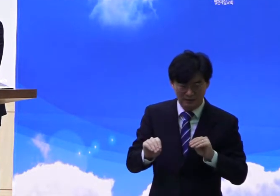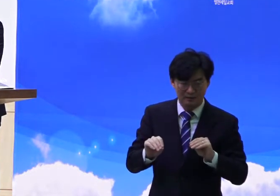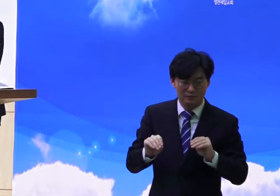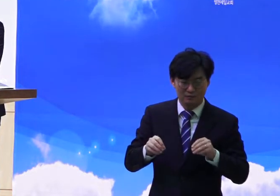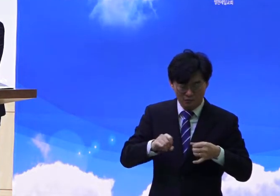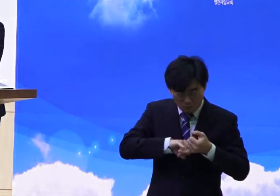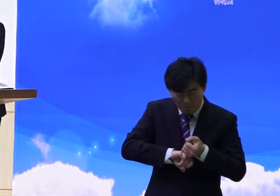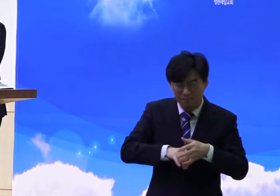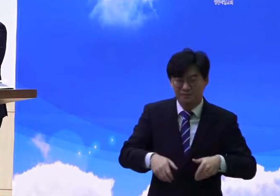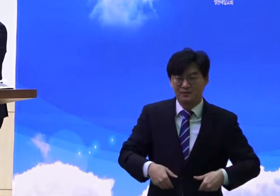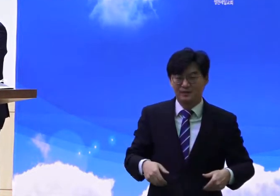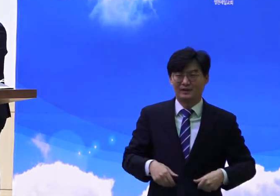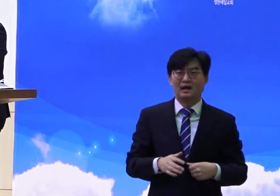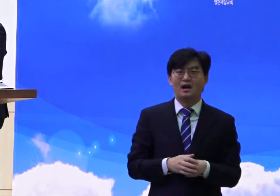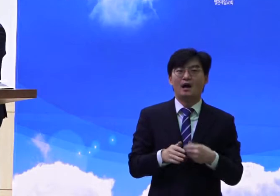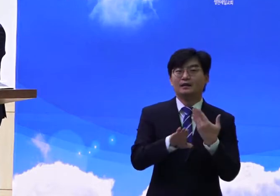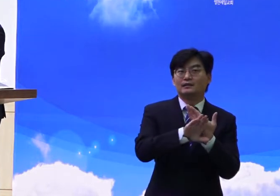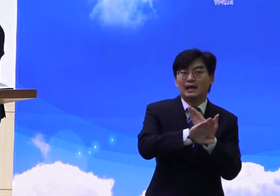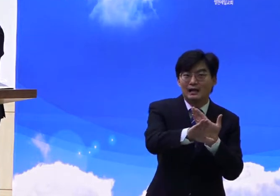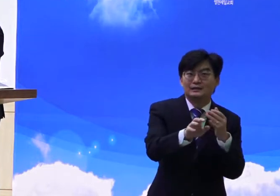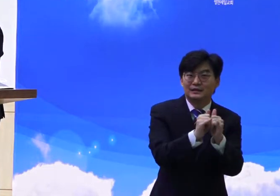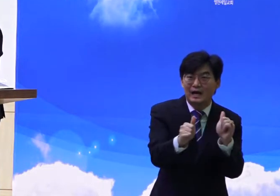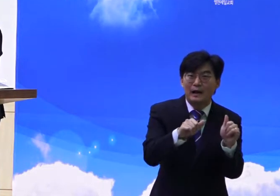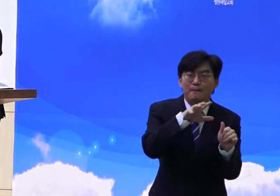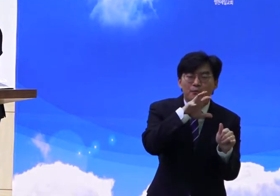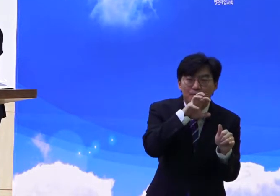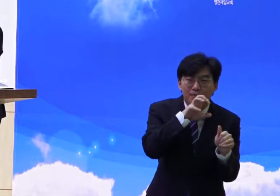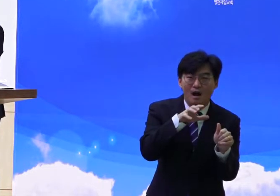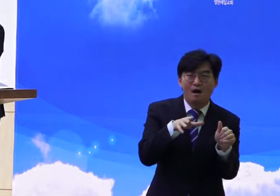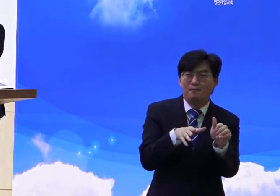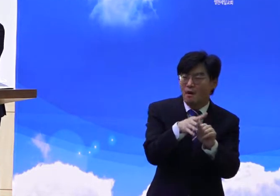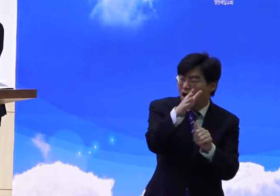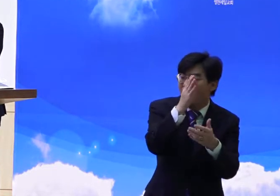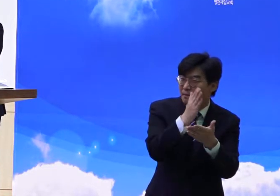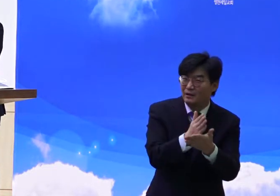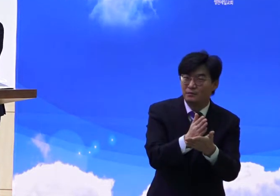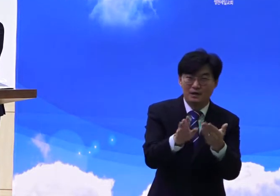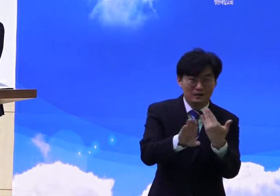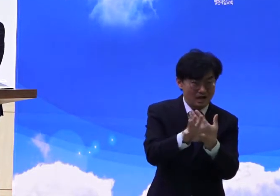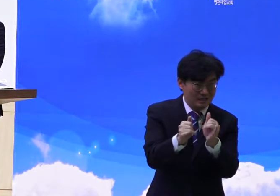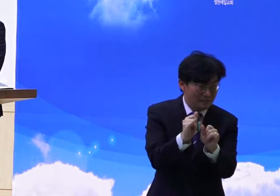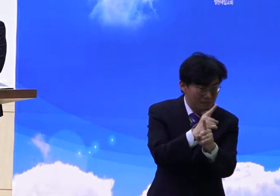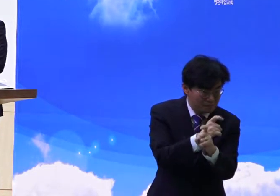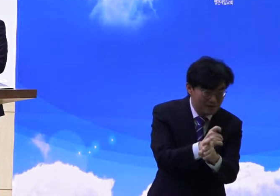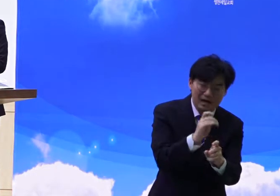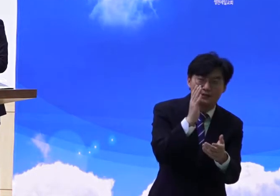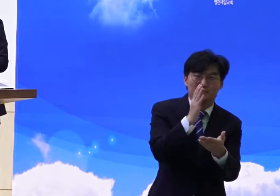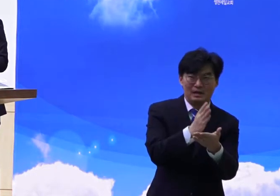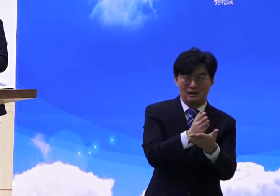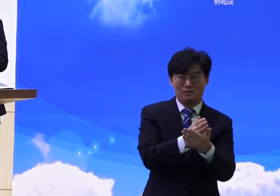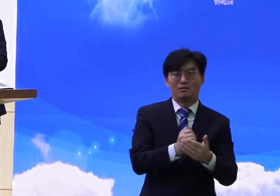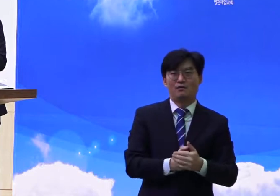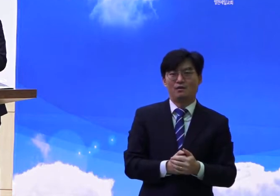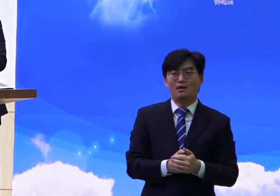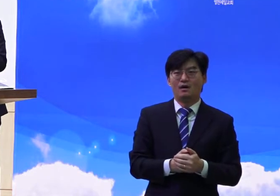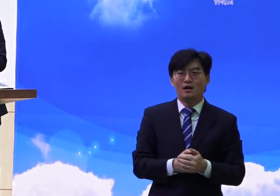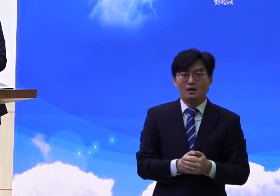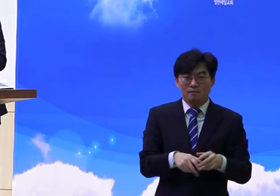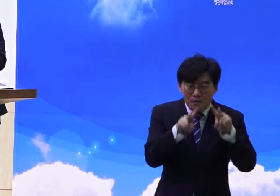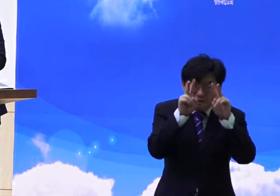그 상황에 빠져드는 순간 주님을 바라보고 있던 그 시선을 잃게 되고 그러면